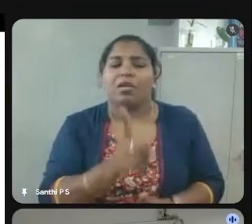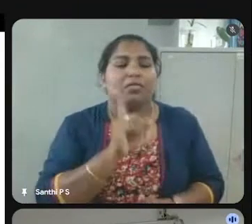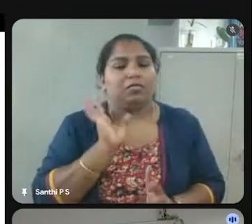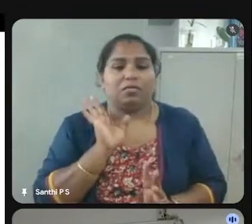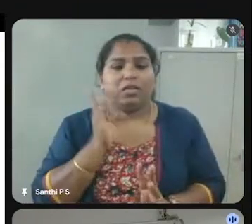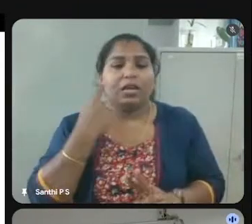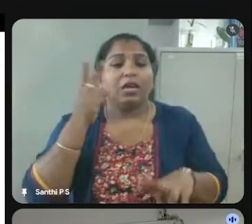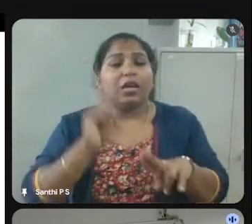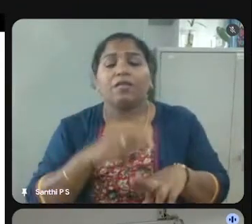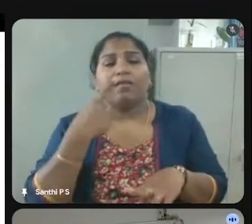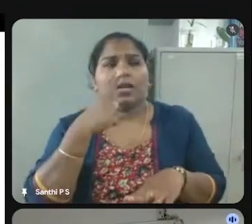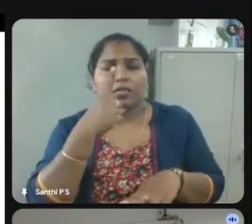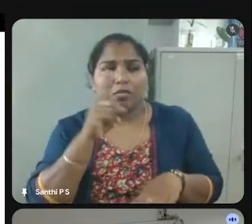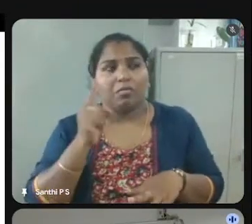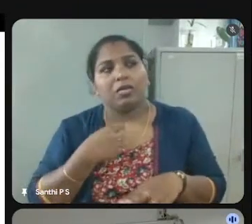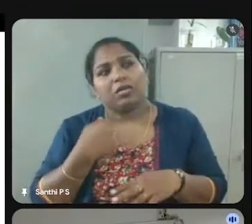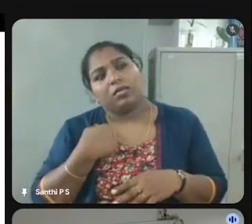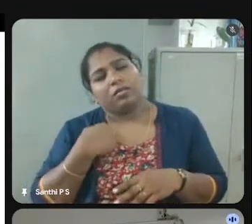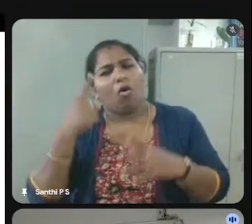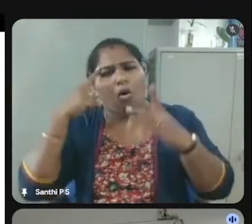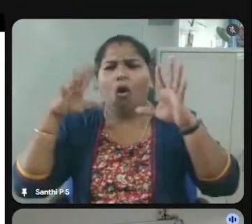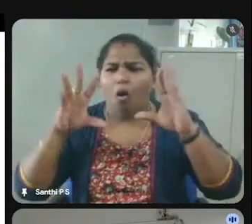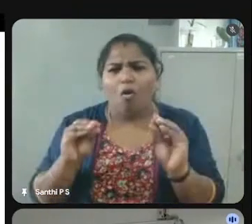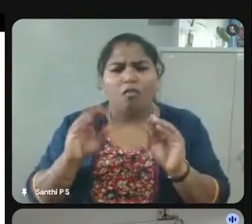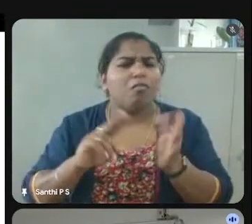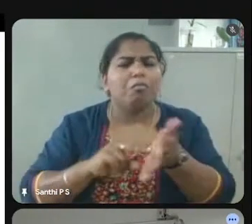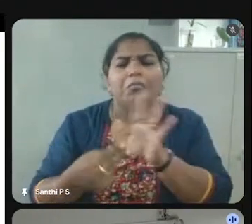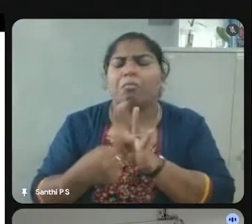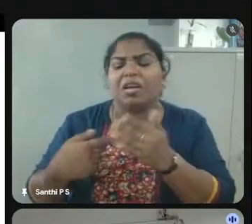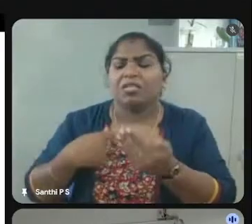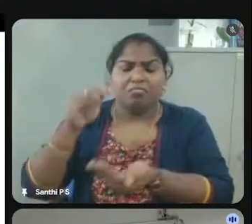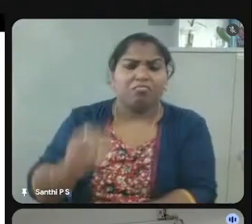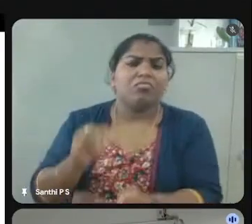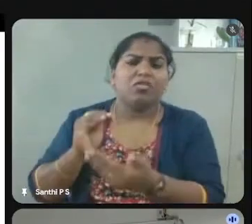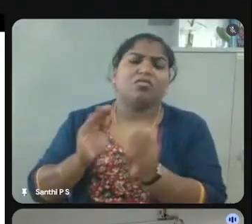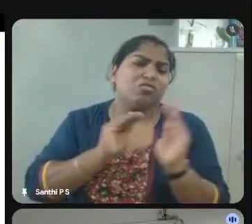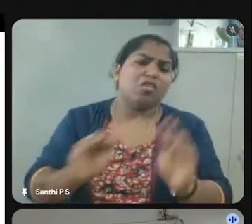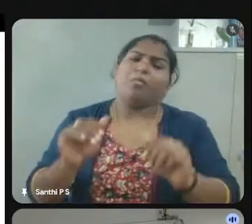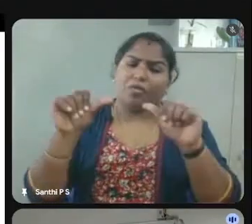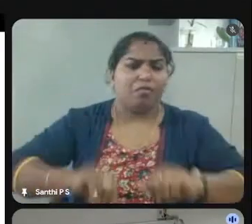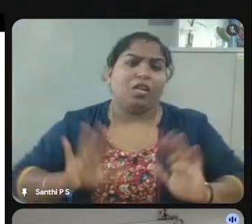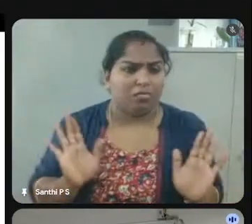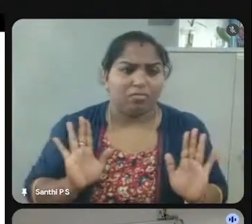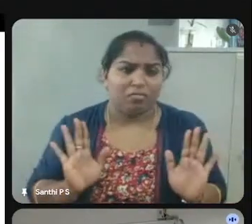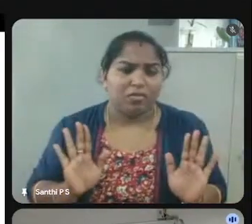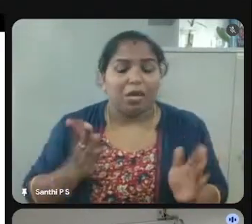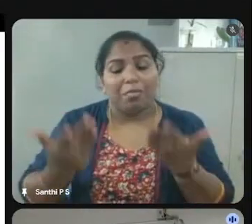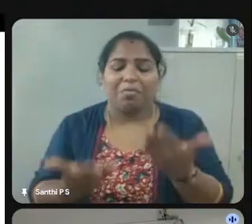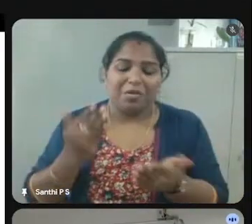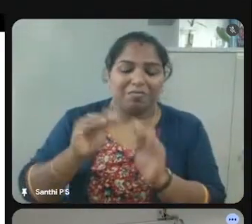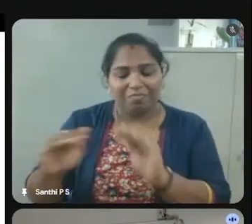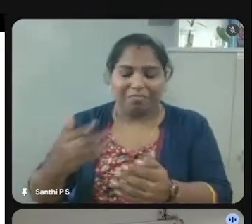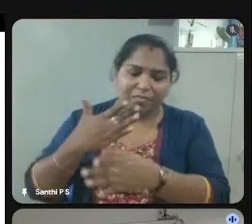ഓഫ് മൈൻഡ് ഇല്ലാത്ത ഒരു പേരന്റിനെ സംബന്ധിച്ചിടത്തോളം അതൊട്ടും തന്നെ സാധ്യമാകുന്ന ഒരു കാര്യമല്ല. കുട്ടി പറയും, പല കാര്യങ്ങളും നമ്മളോട് ഷെയർ ചെയ്യുമായിരിക്കും, പക്ഷെ